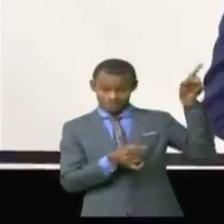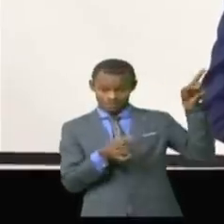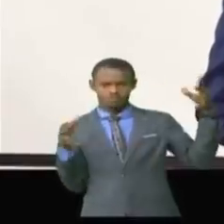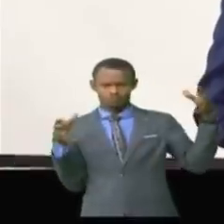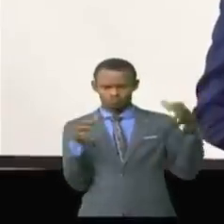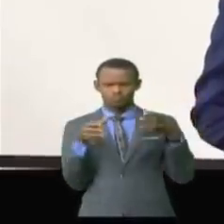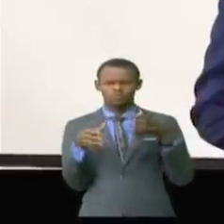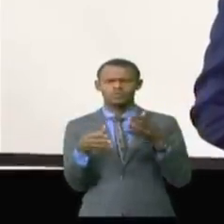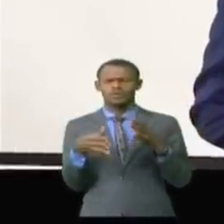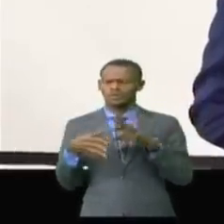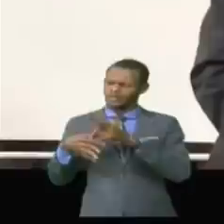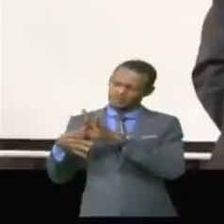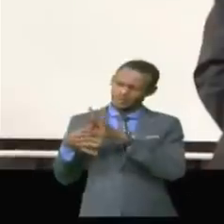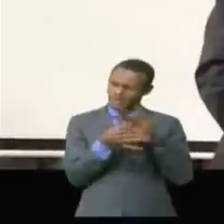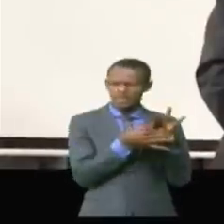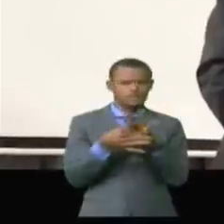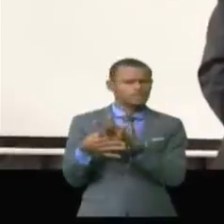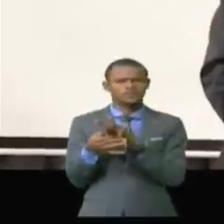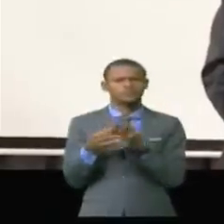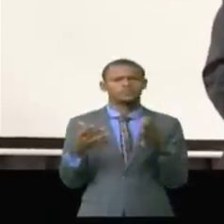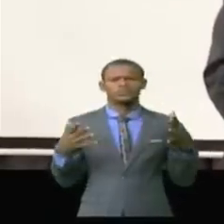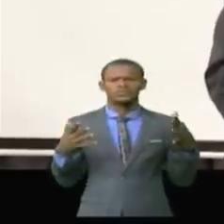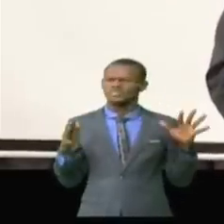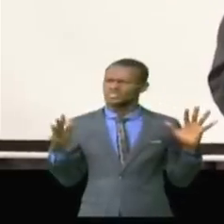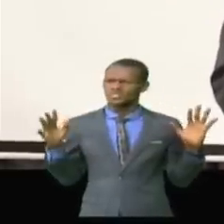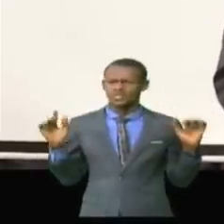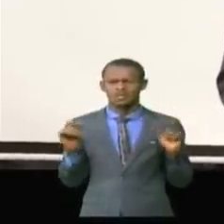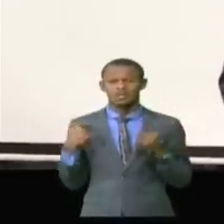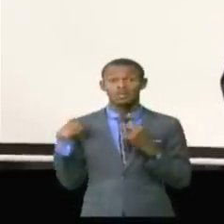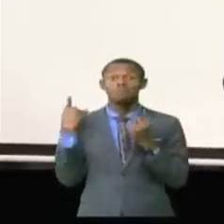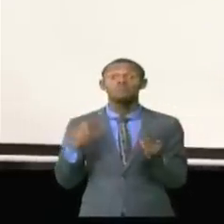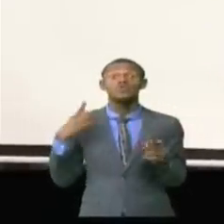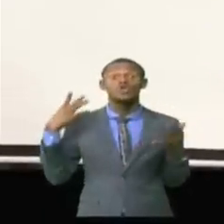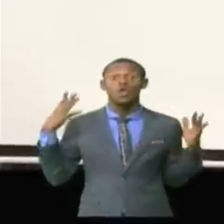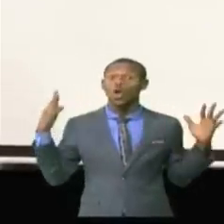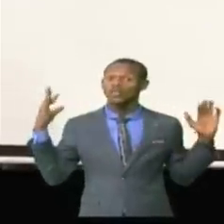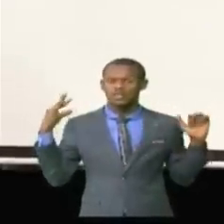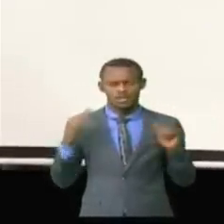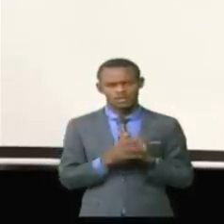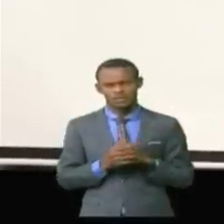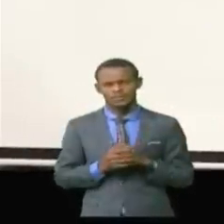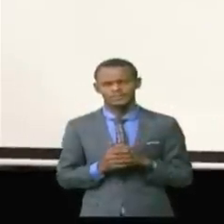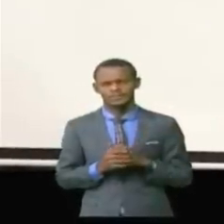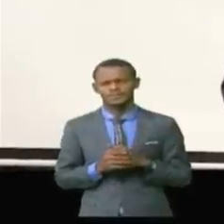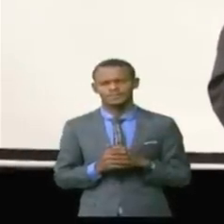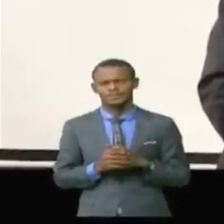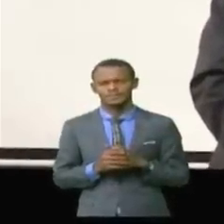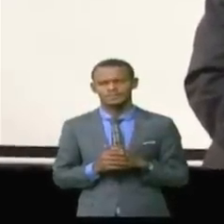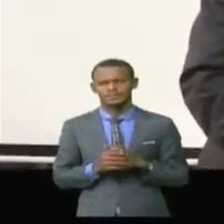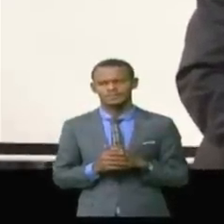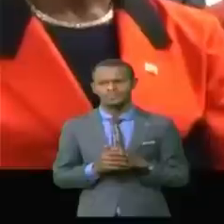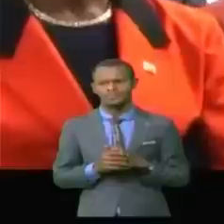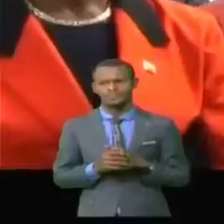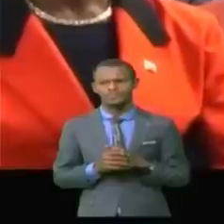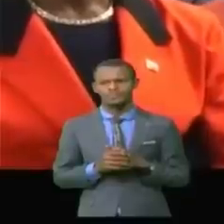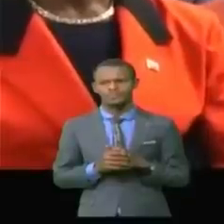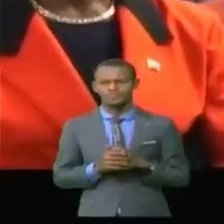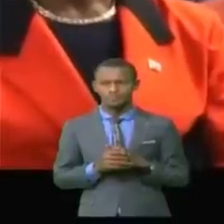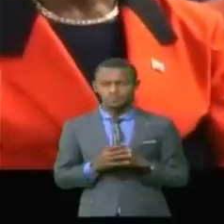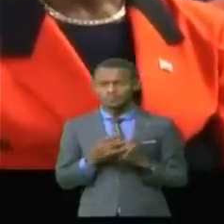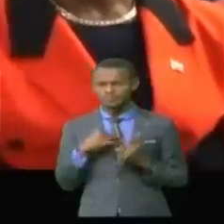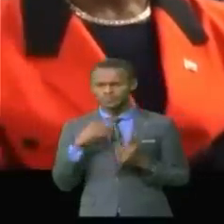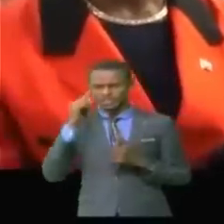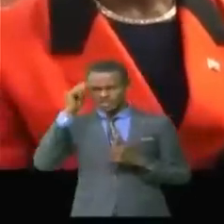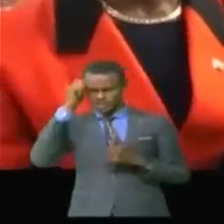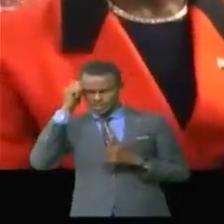en Abraham. Le peuple congolais aime Israël et vénère la terre d'Israël, le peuple d'Israël. Rappelons que